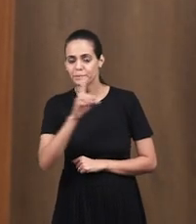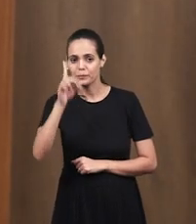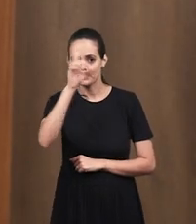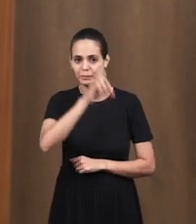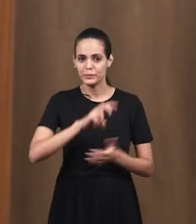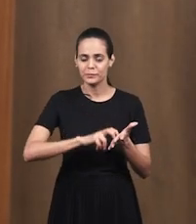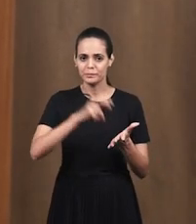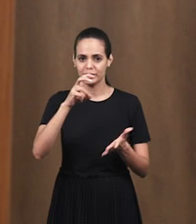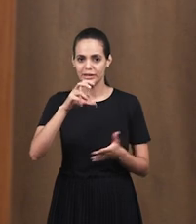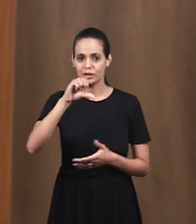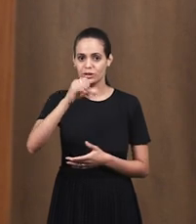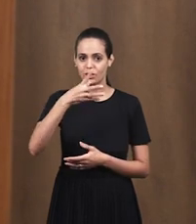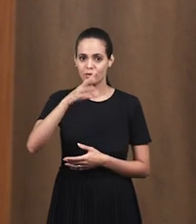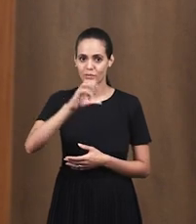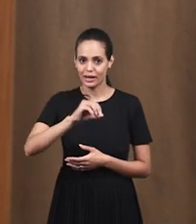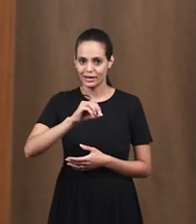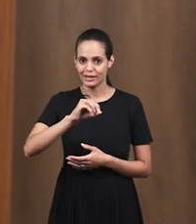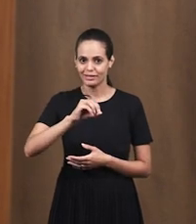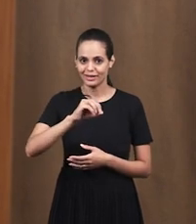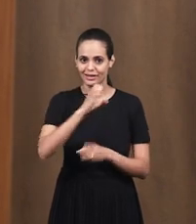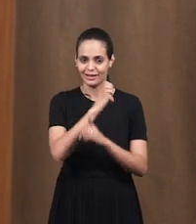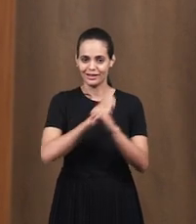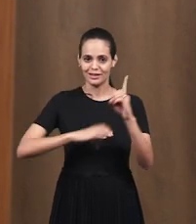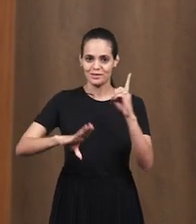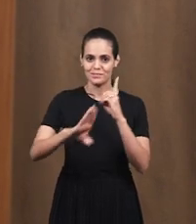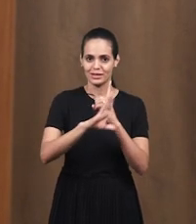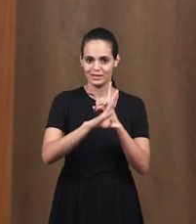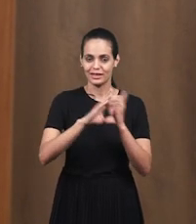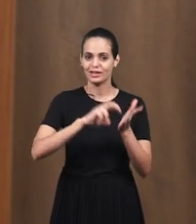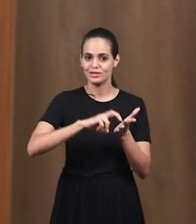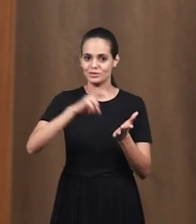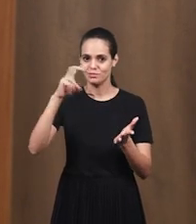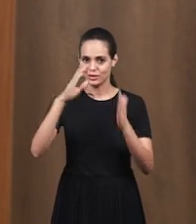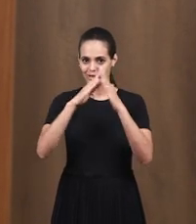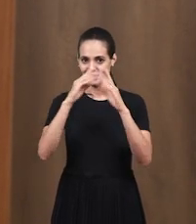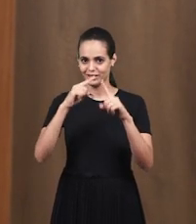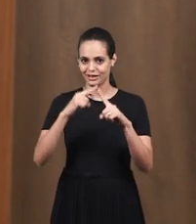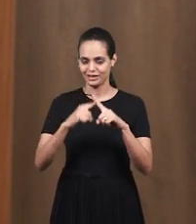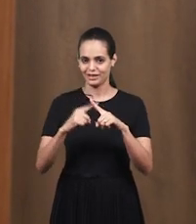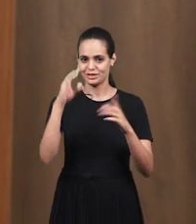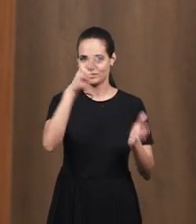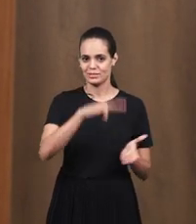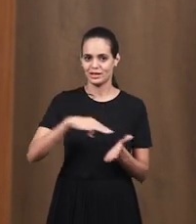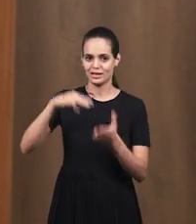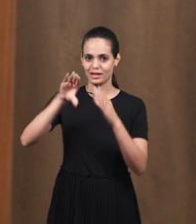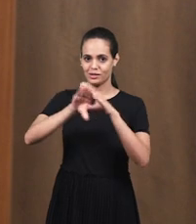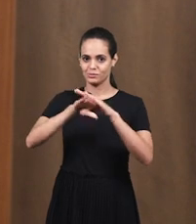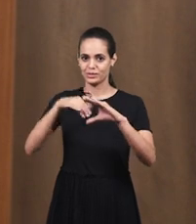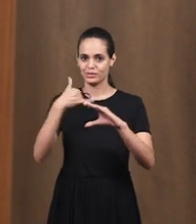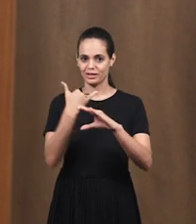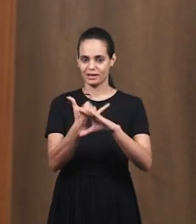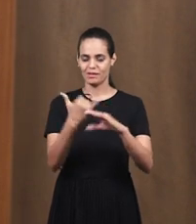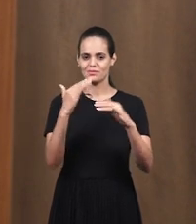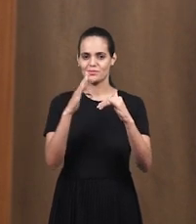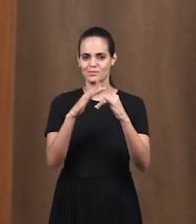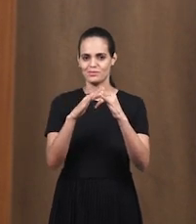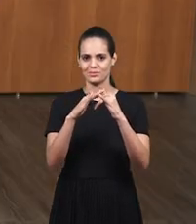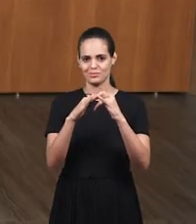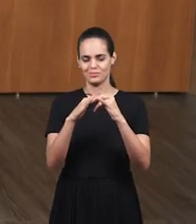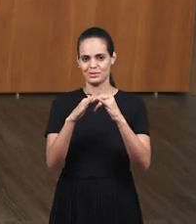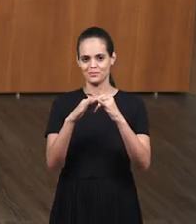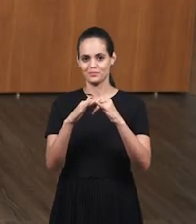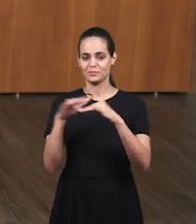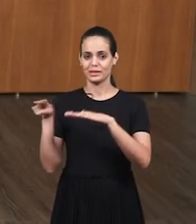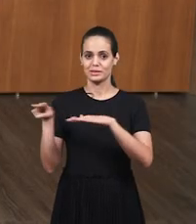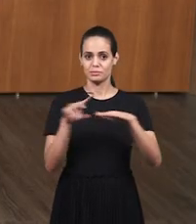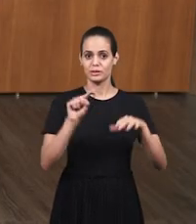в 9:40 утра воскресная школа христианской церкви Маранафа на нашем канале официальном на